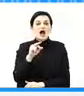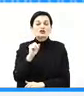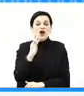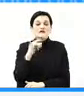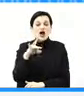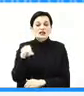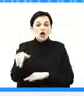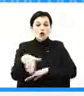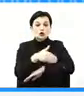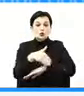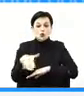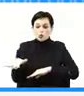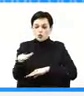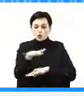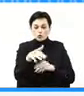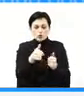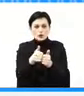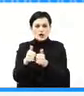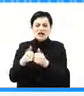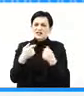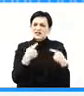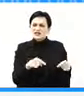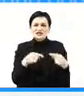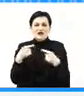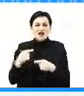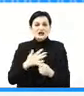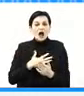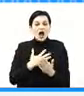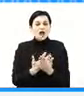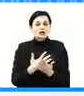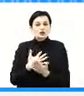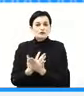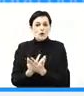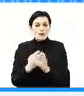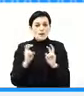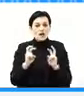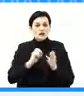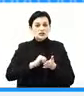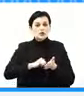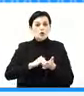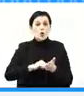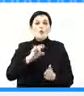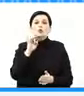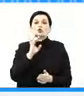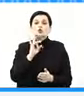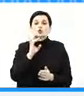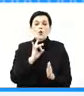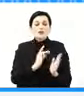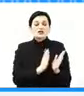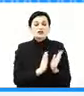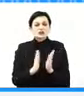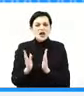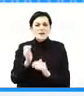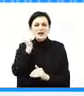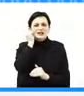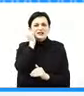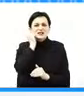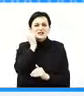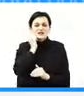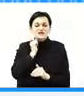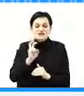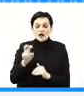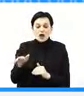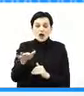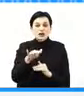მიმდებარე ფერდებზე განხორციელებული სხვადასხვა აქტივობების გამო დროებით სტაბილიზაციაში მყოფ ძველ მეწყრულ